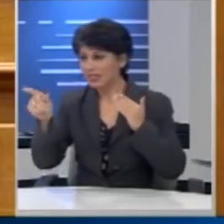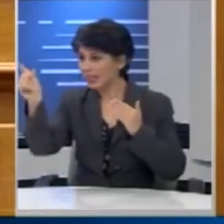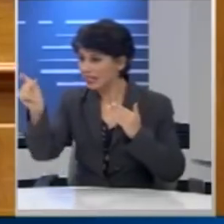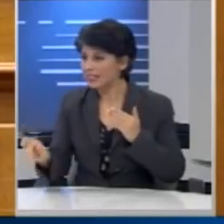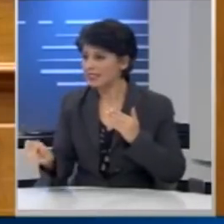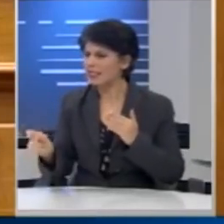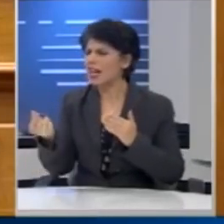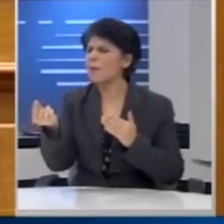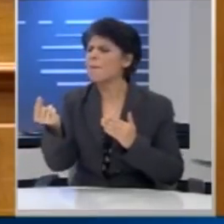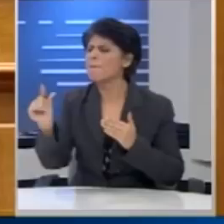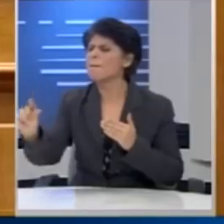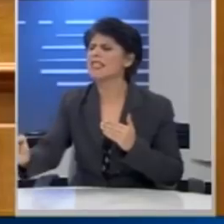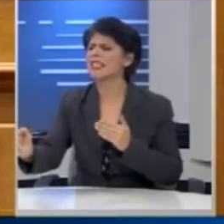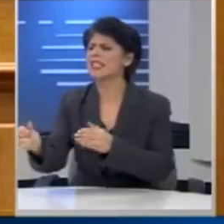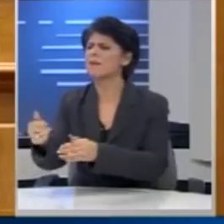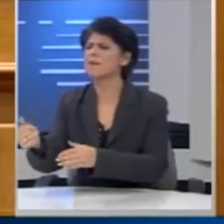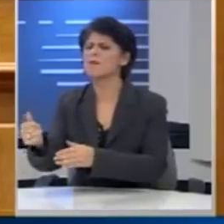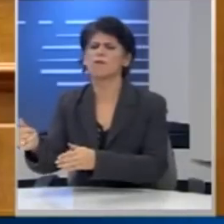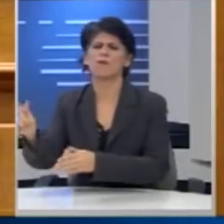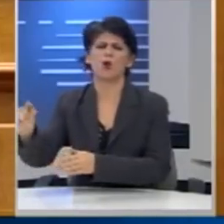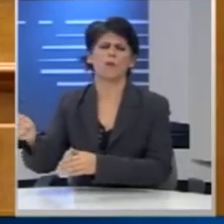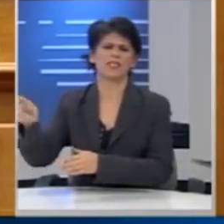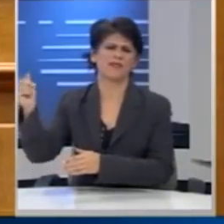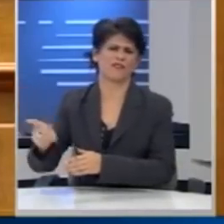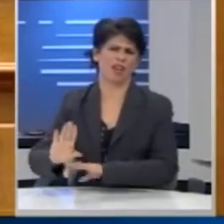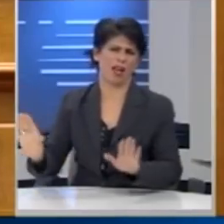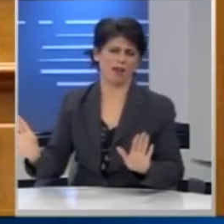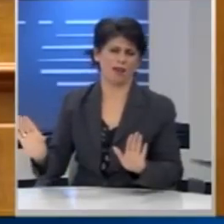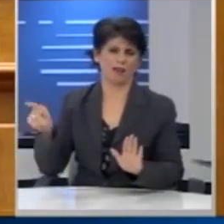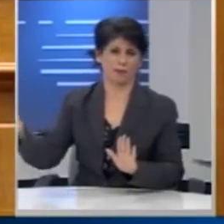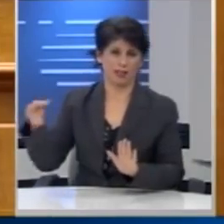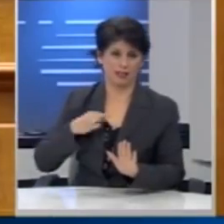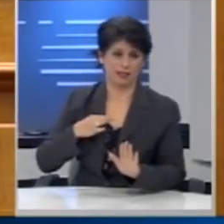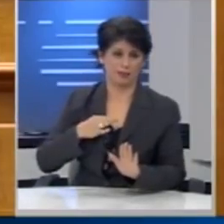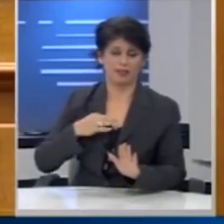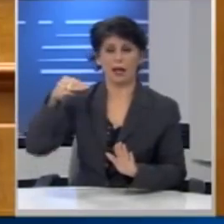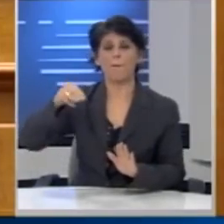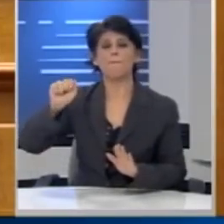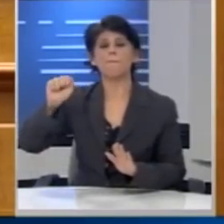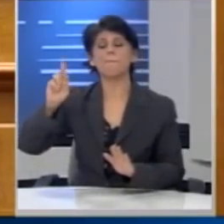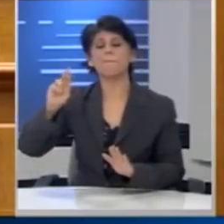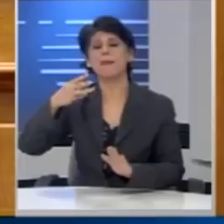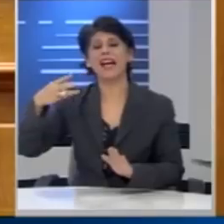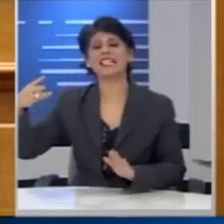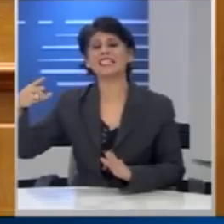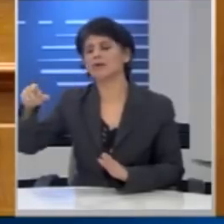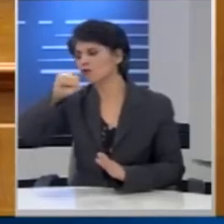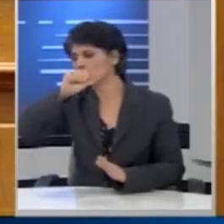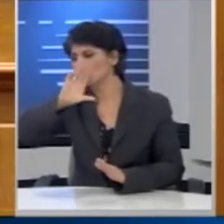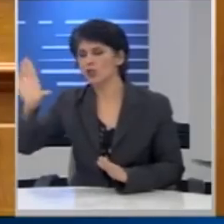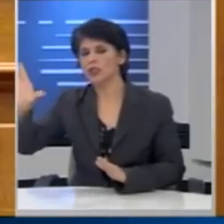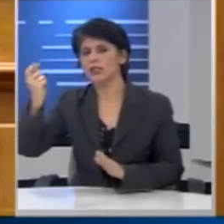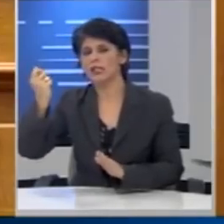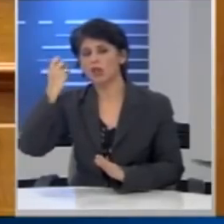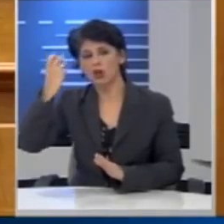μία μικρή μειοψηφία. Μας έχετε πει πολλές φορές ότι είστε μαρξιστής οικονομολόγος. Το λέτε και είστε